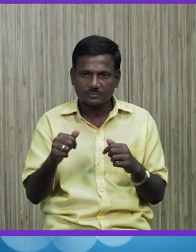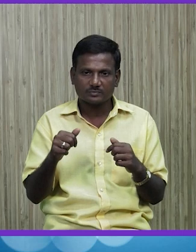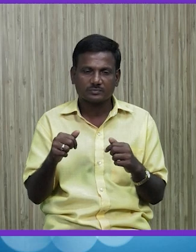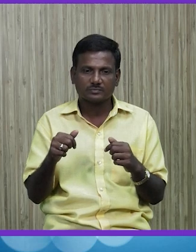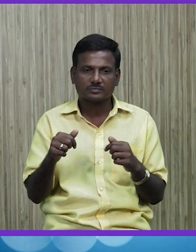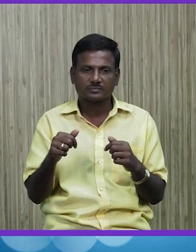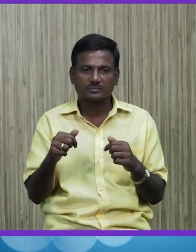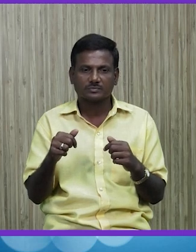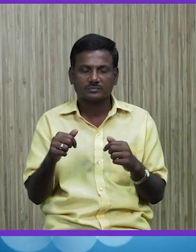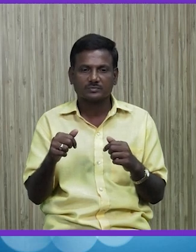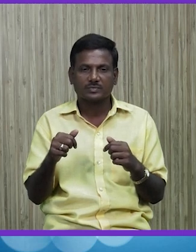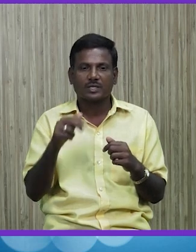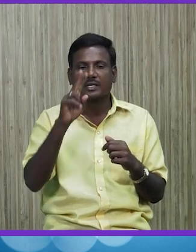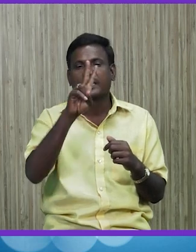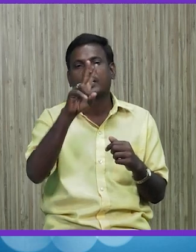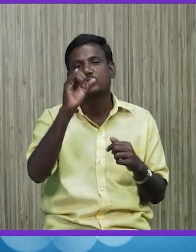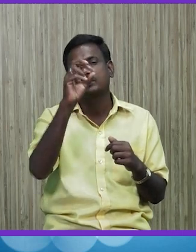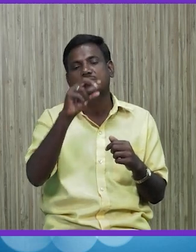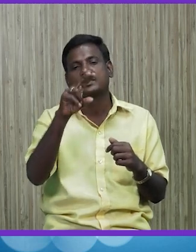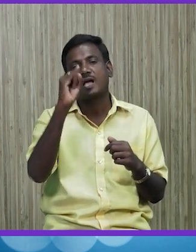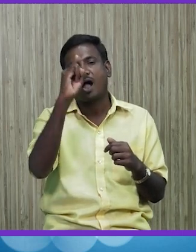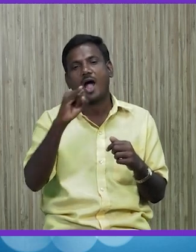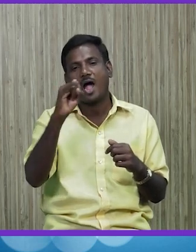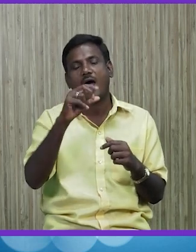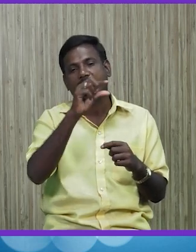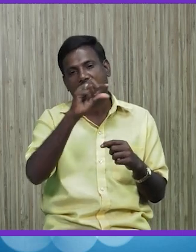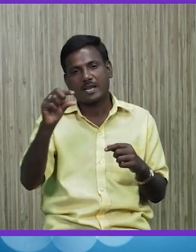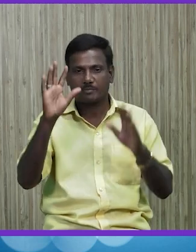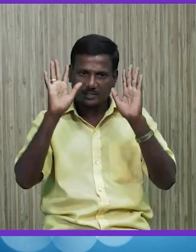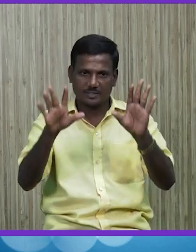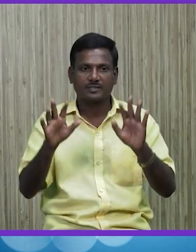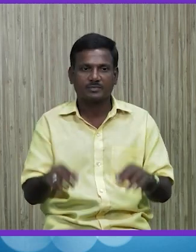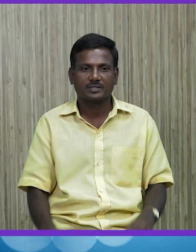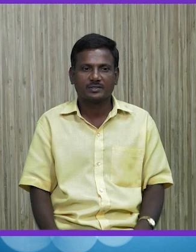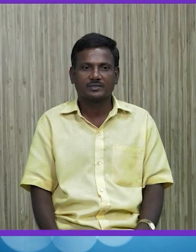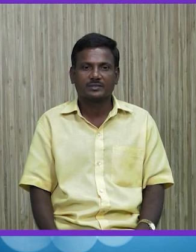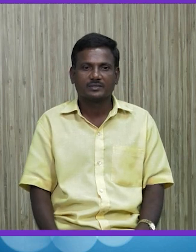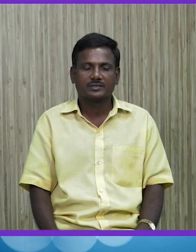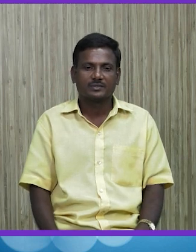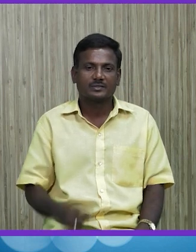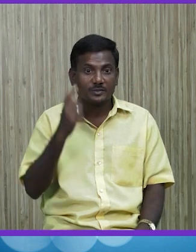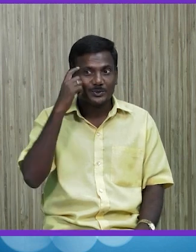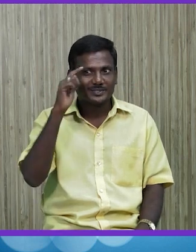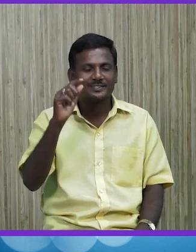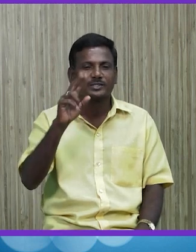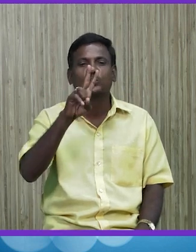அனைவருக்கும் 26 எலும்புகள்தான் இருக்குமாம்.